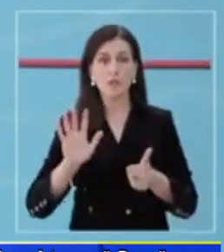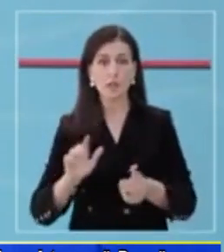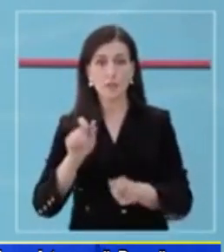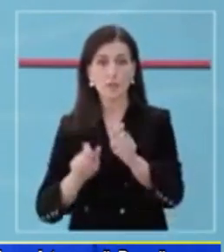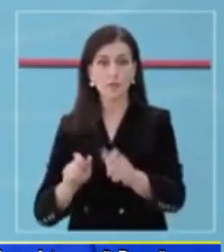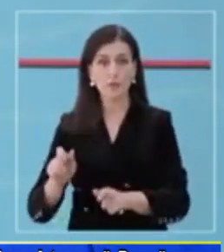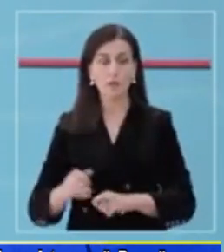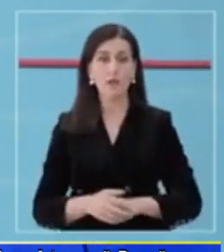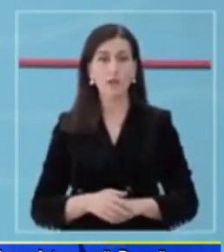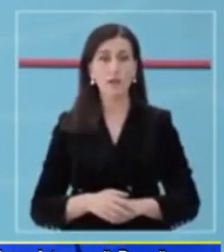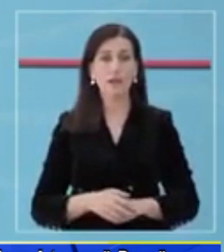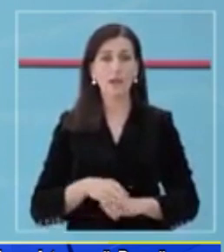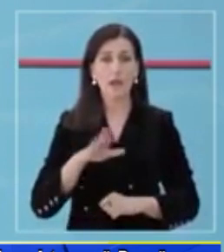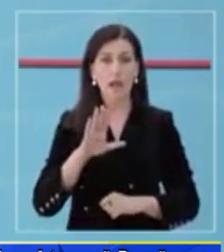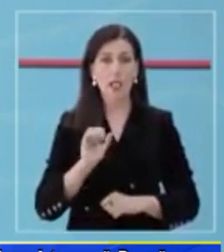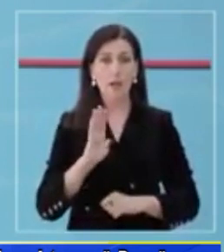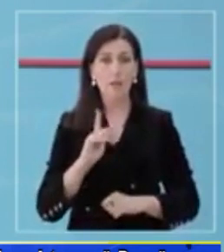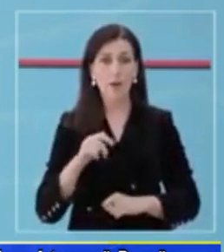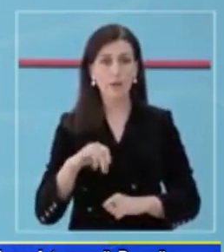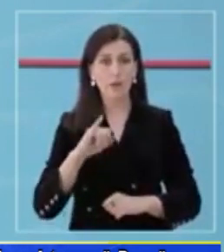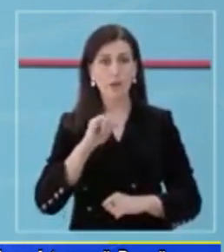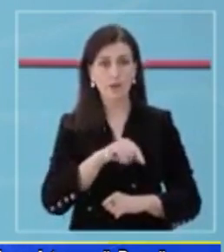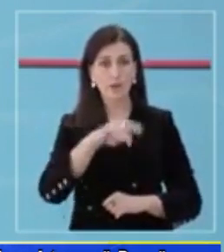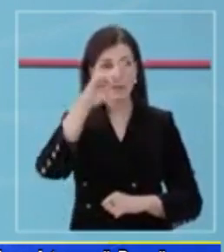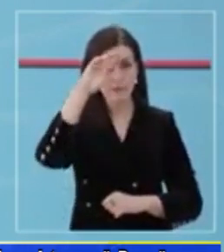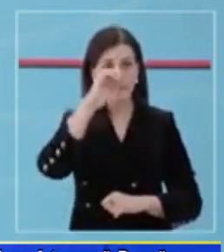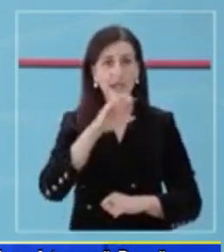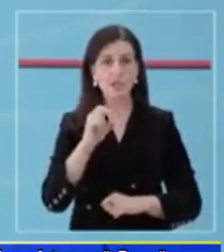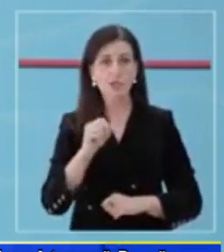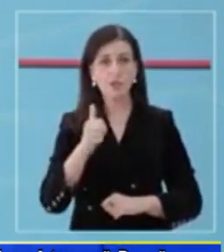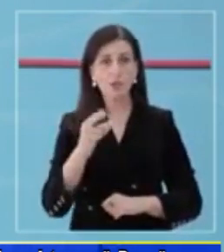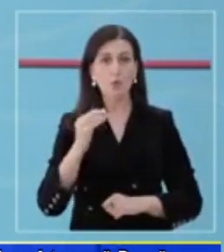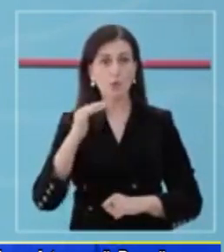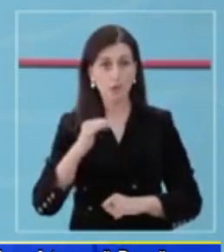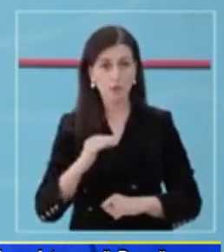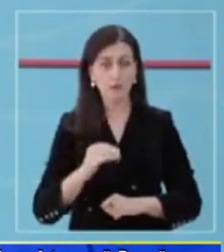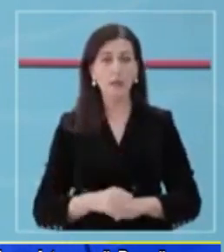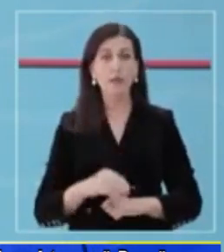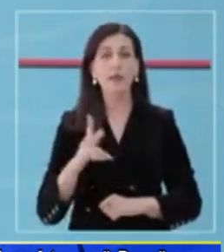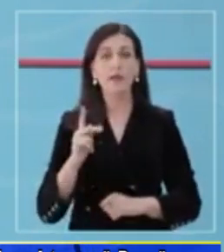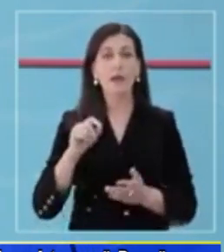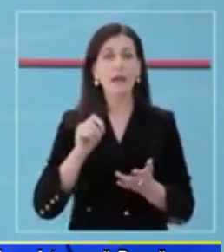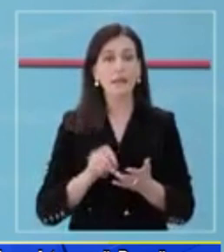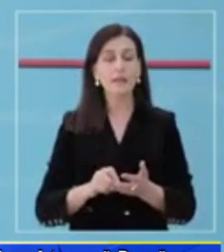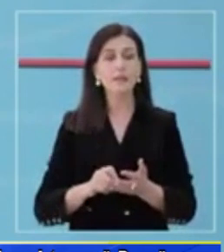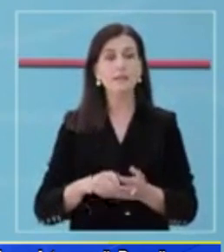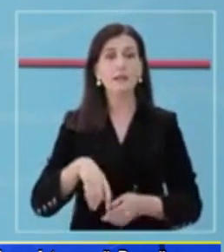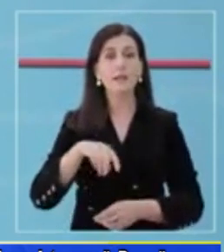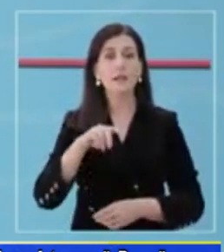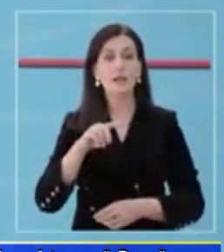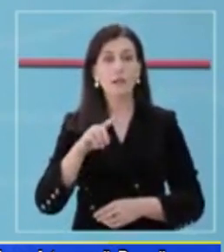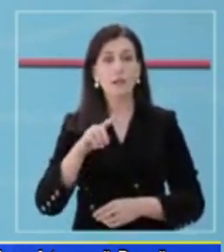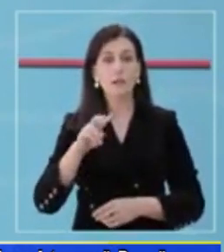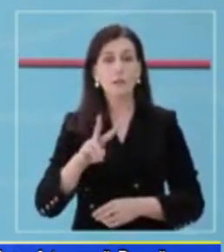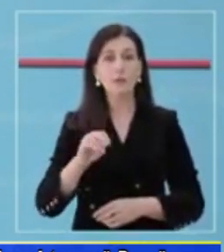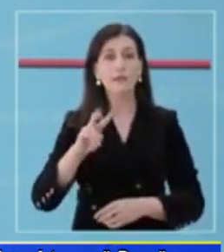1.226 raste. Në laboratorin e mikrobiologjisë në Qendrën Spitalore Universitare Nën Tereza janë kryer